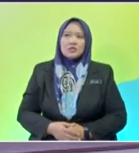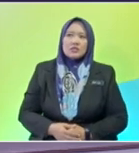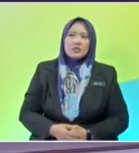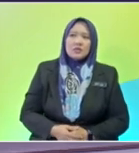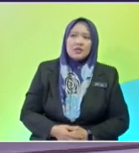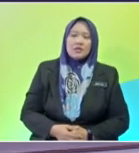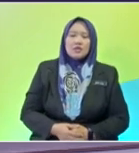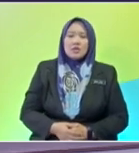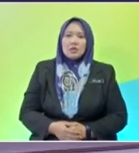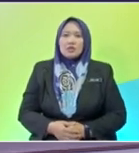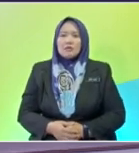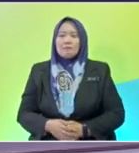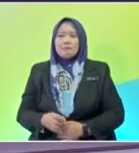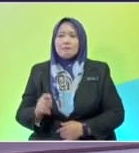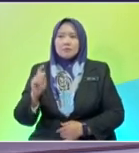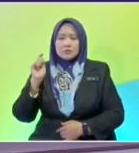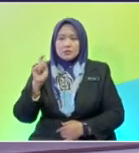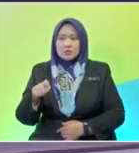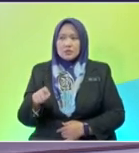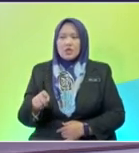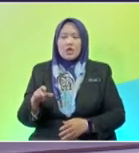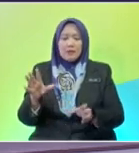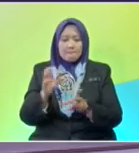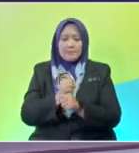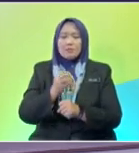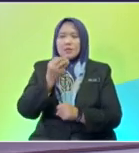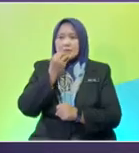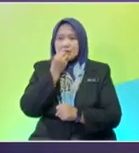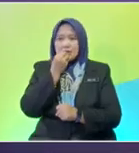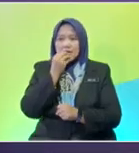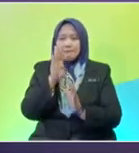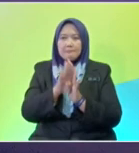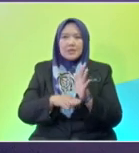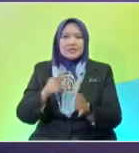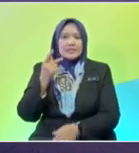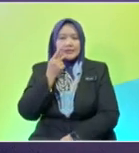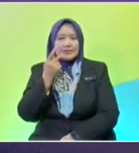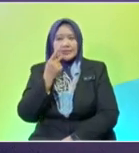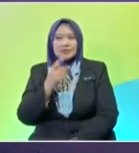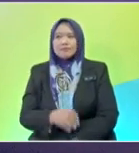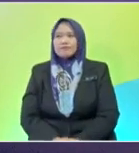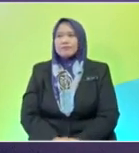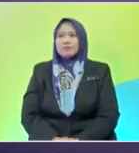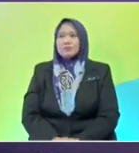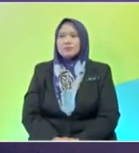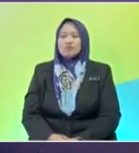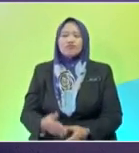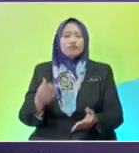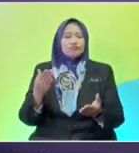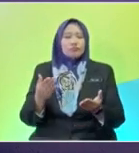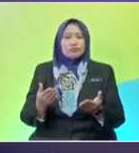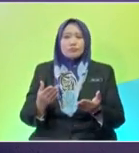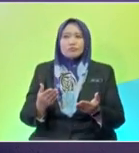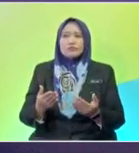belum mengambil makanan yang berhasiat oke baiklah itu di rumusannya dan Cikgu mungkin murid-murid melakukan